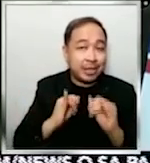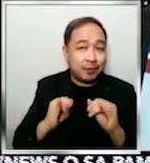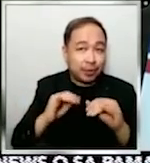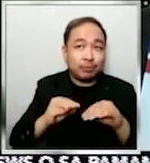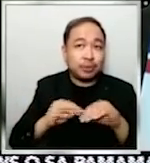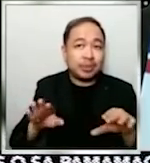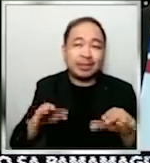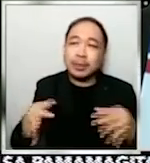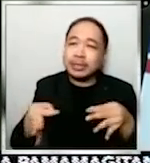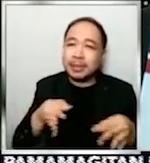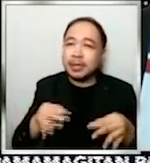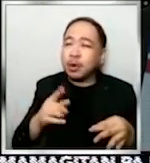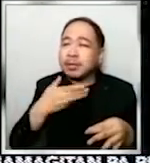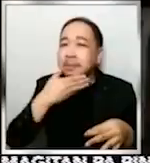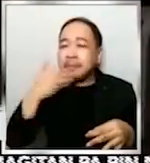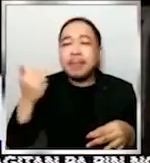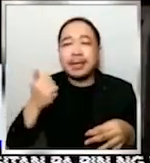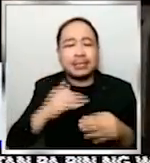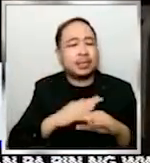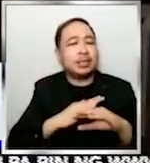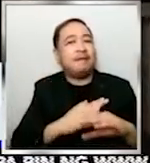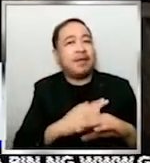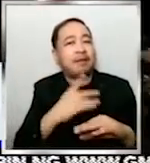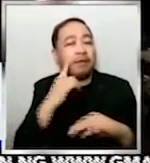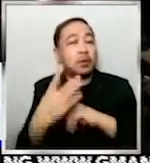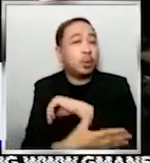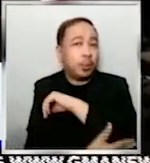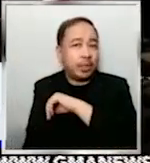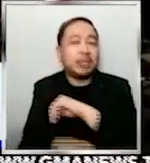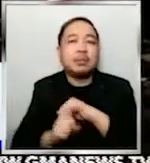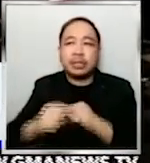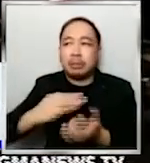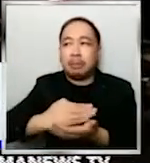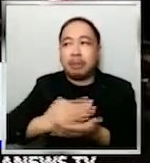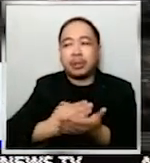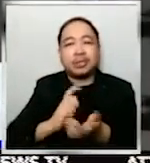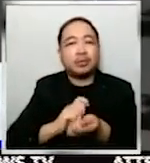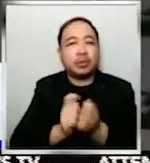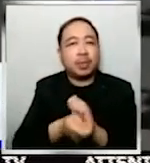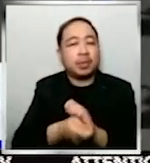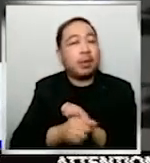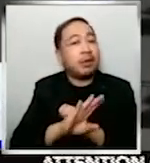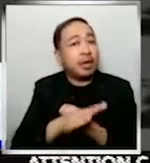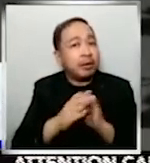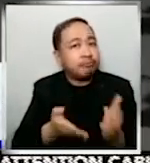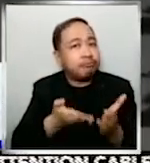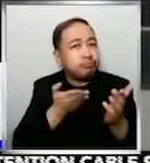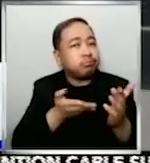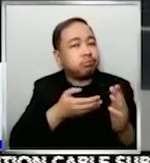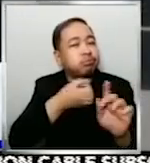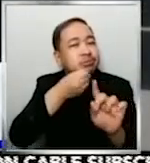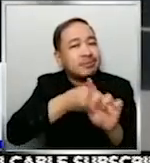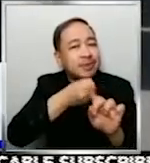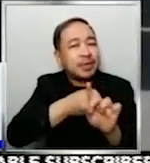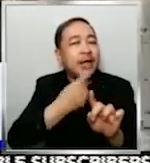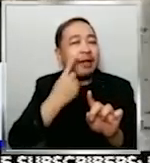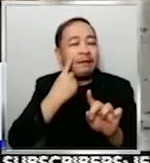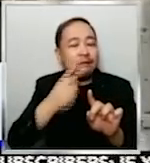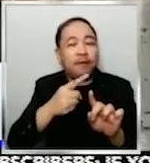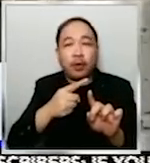kahirapan ay ang budget reform. Sa ilalim ng isinusulong niyang Budget Reform Advocacy for Village Empowerment o BRAVE